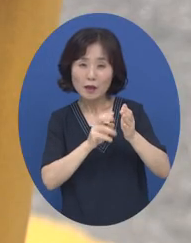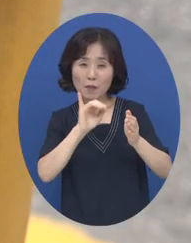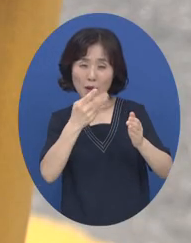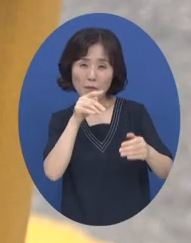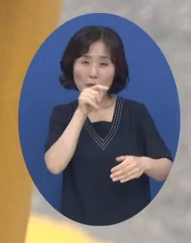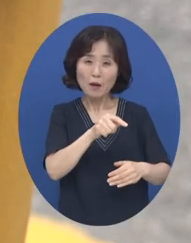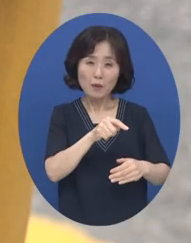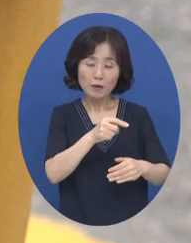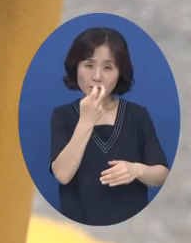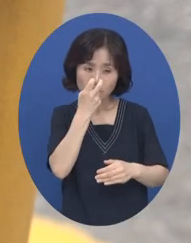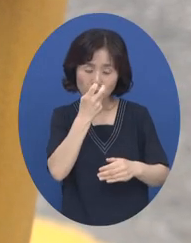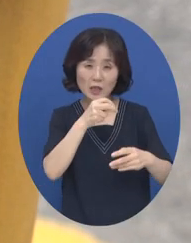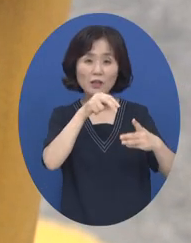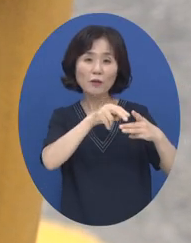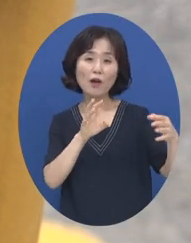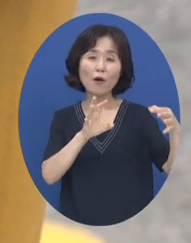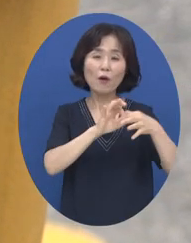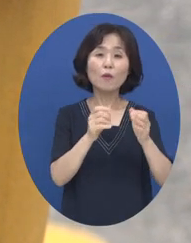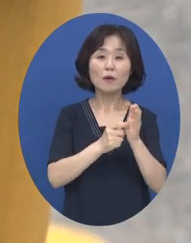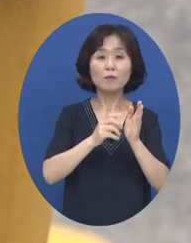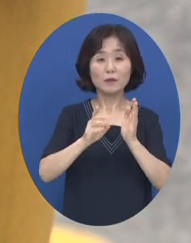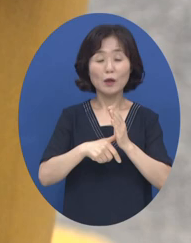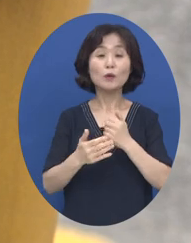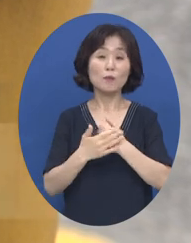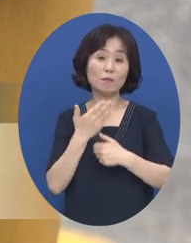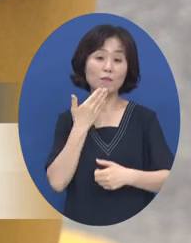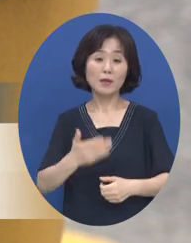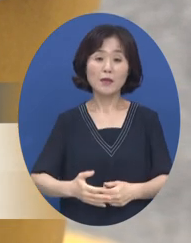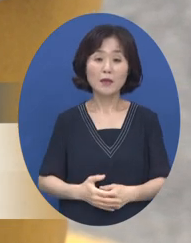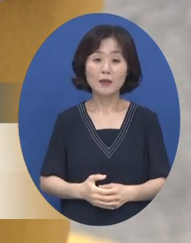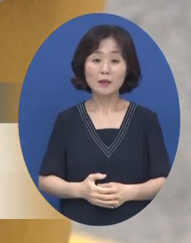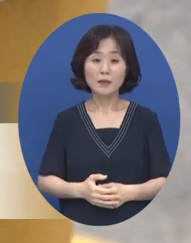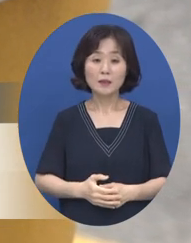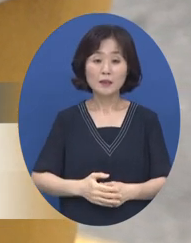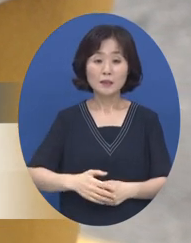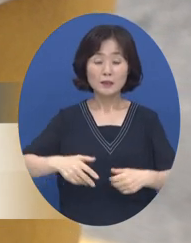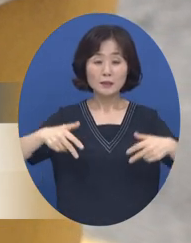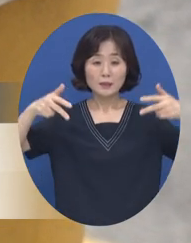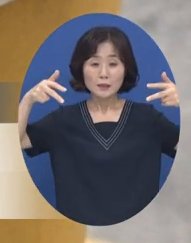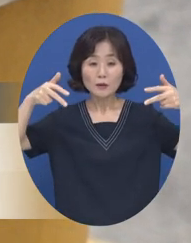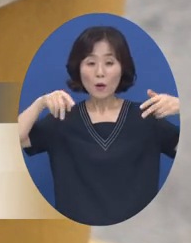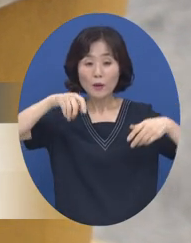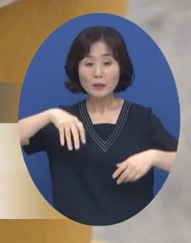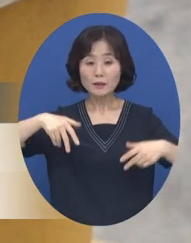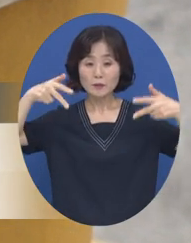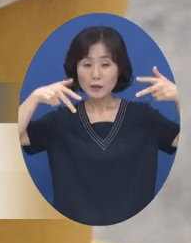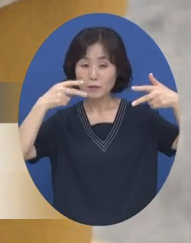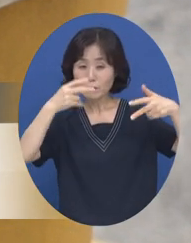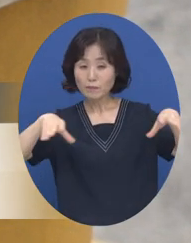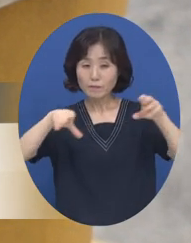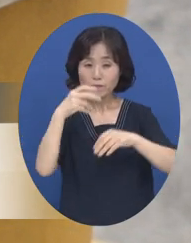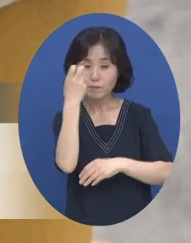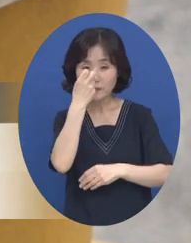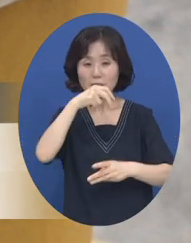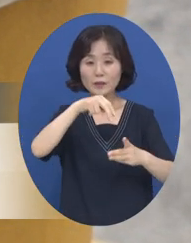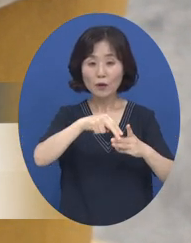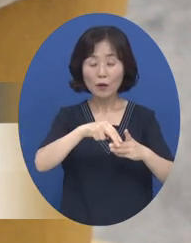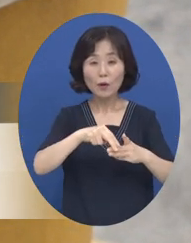위급 상황 시 도움을 받을 수 있습니다. CCTV 통화 관제센터입니다. 무엇을